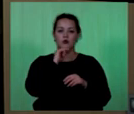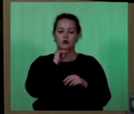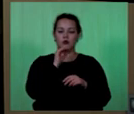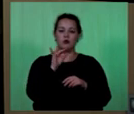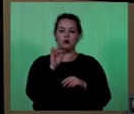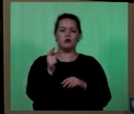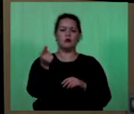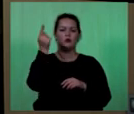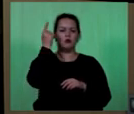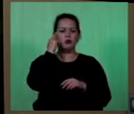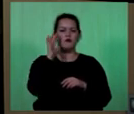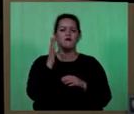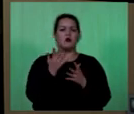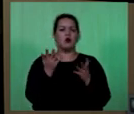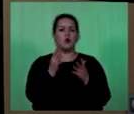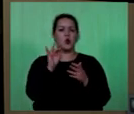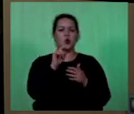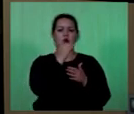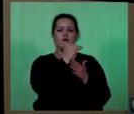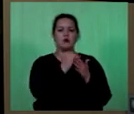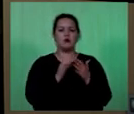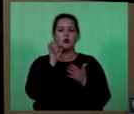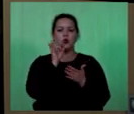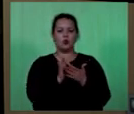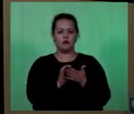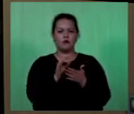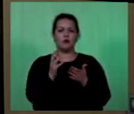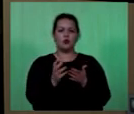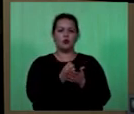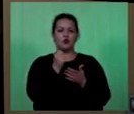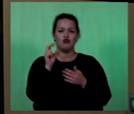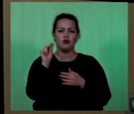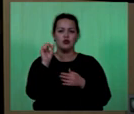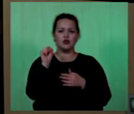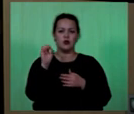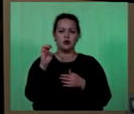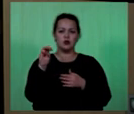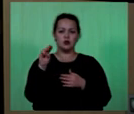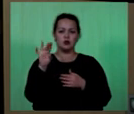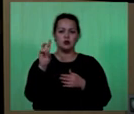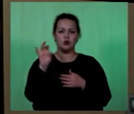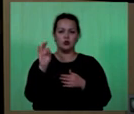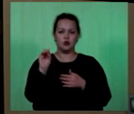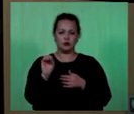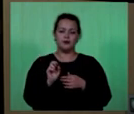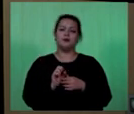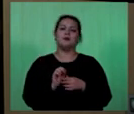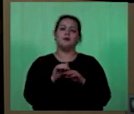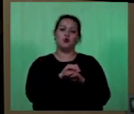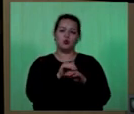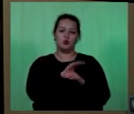подумайте в каком из вариантов ответа мы нашли частные молодцы и